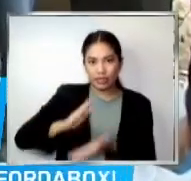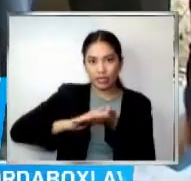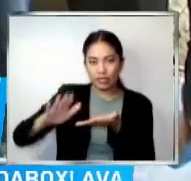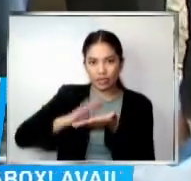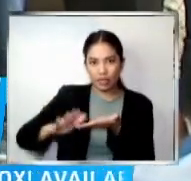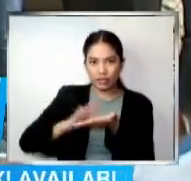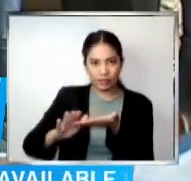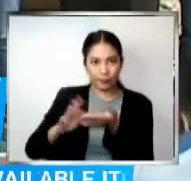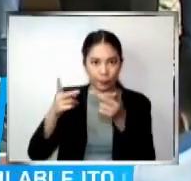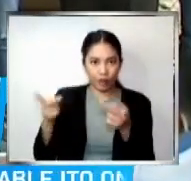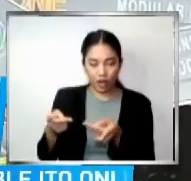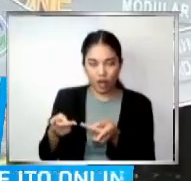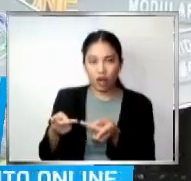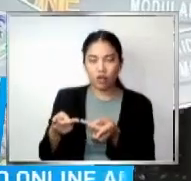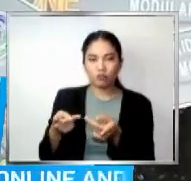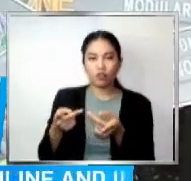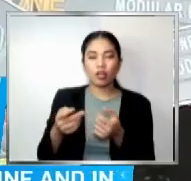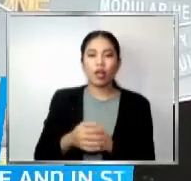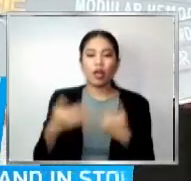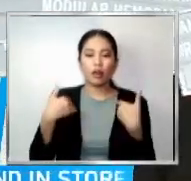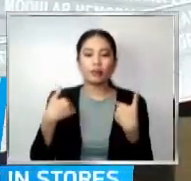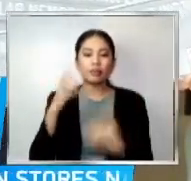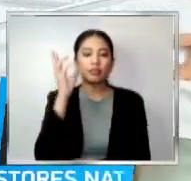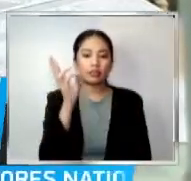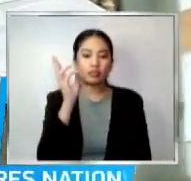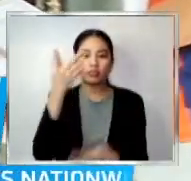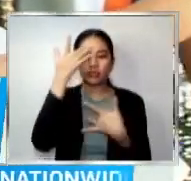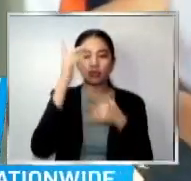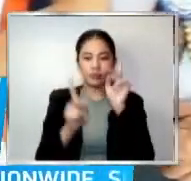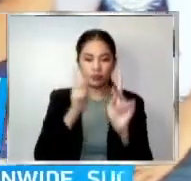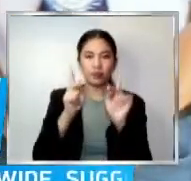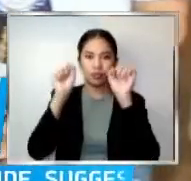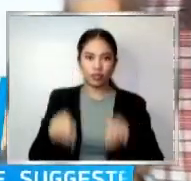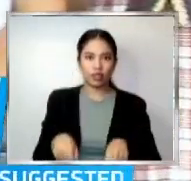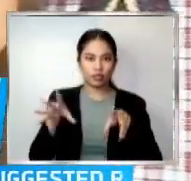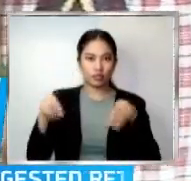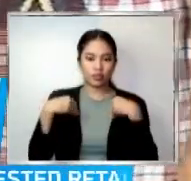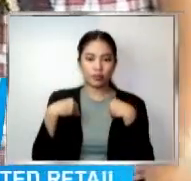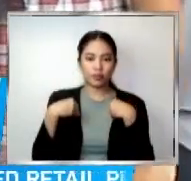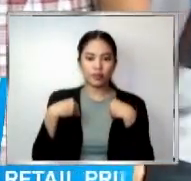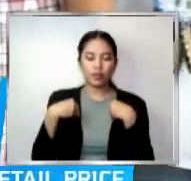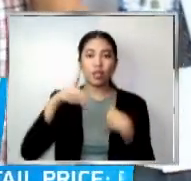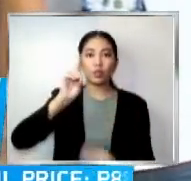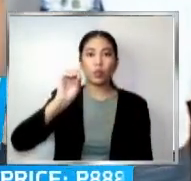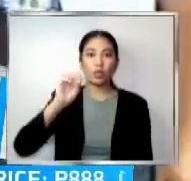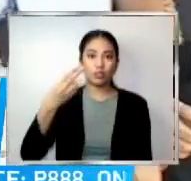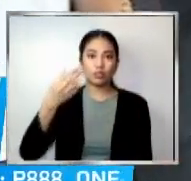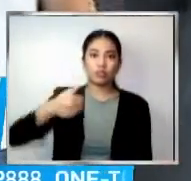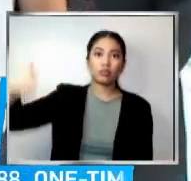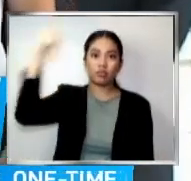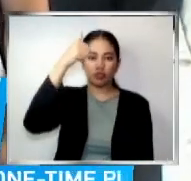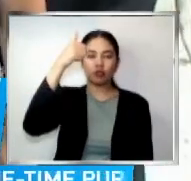naman 60 pasyente ang kayang ma-accommodate. Ayon kay Health Secretary Francisco Duque III, ang proyekto ay bahagi pa rin ng pagpapalakas